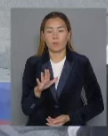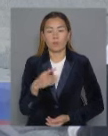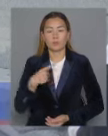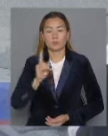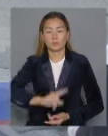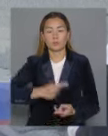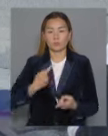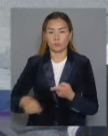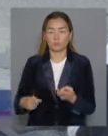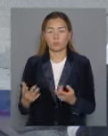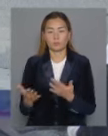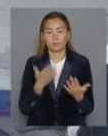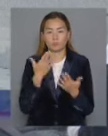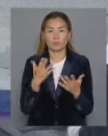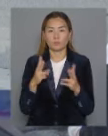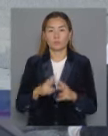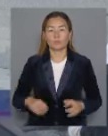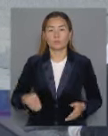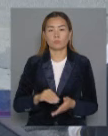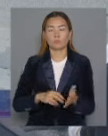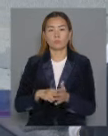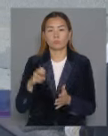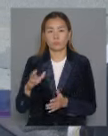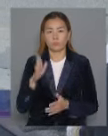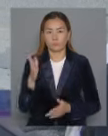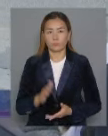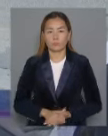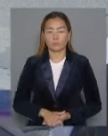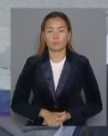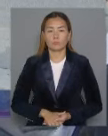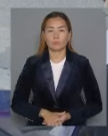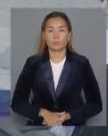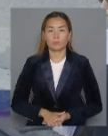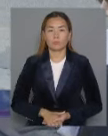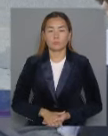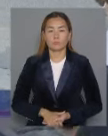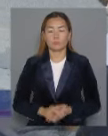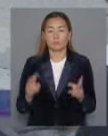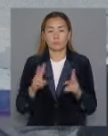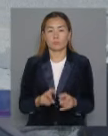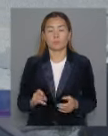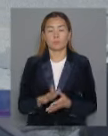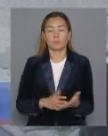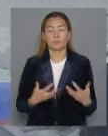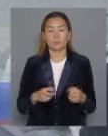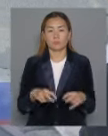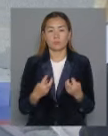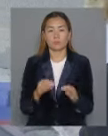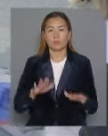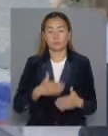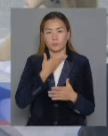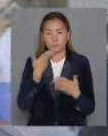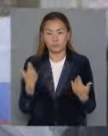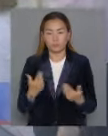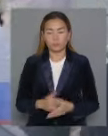тұр. Соны біз қарап, нақты ұсыныстарымызды қайтадан беріп жатырмыз. Біз енді басында аралас дегесін, ал дегесін қарап, бірақ мен қабылдау комиссиясында жоқпын. Оның